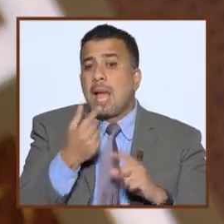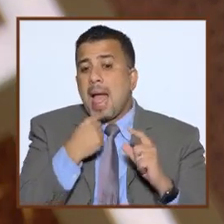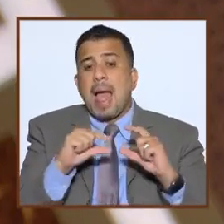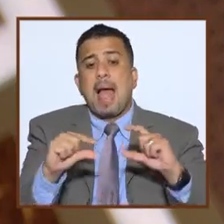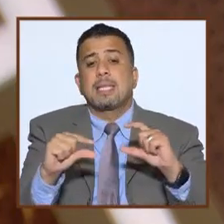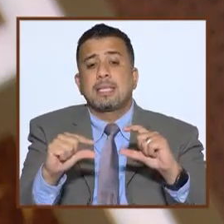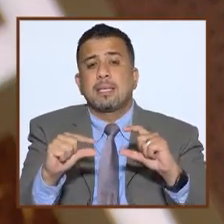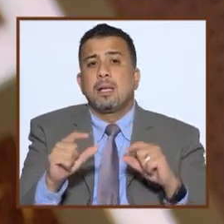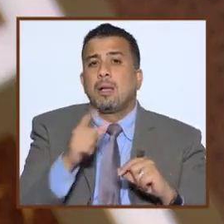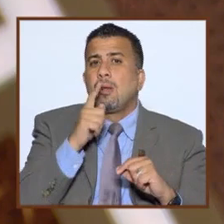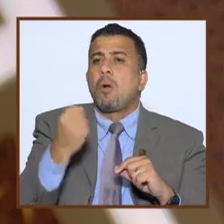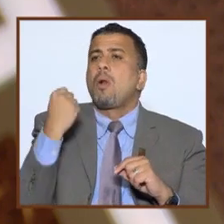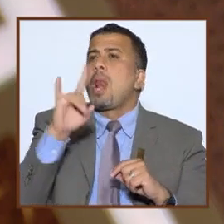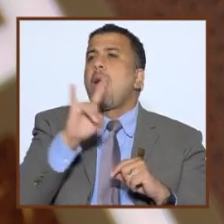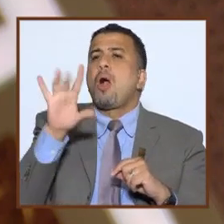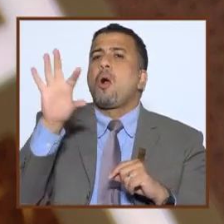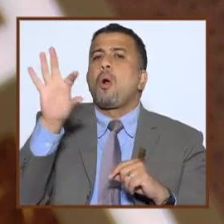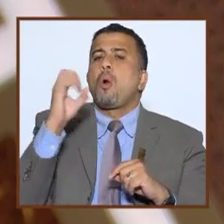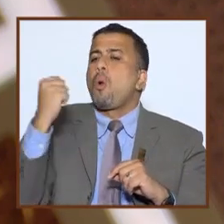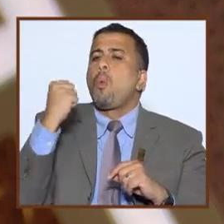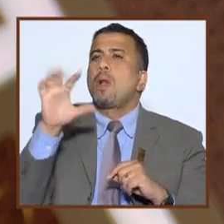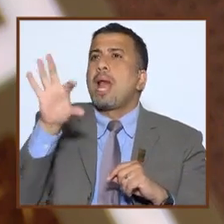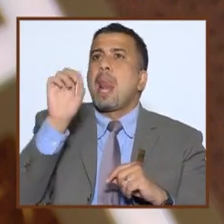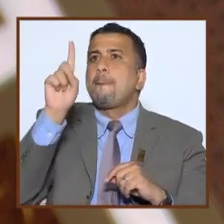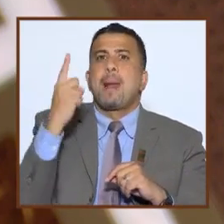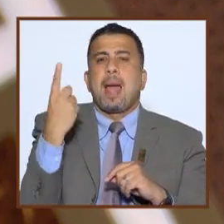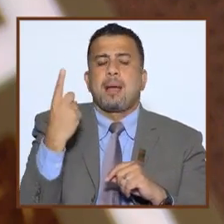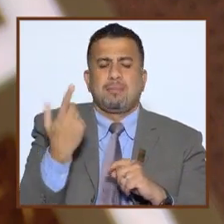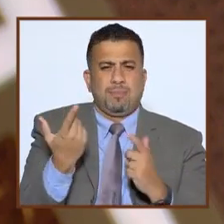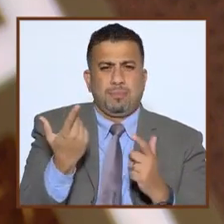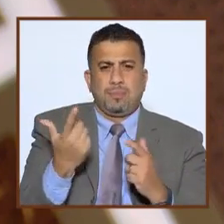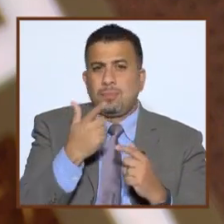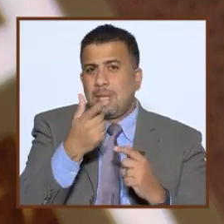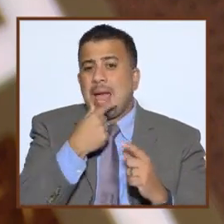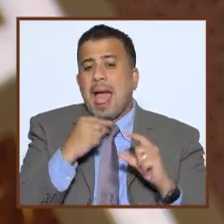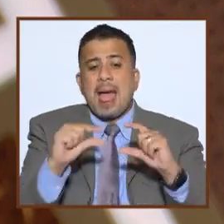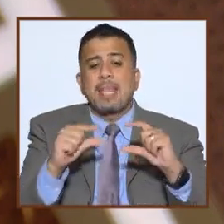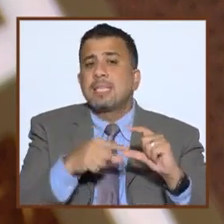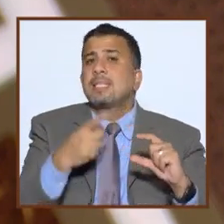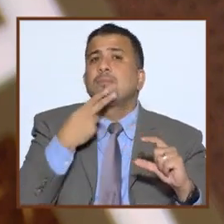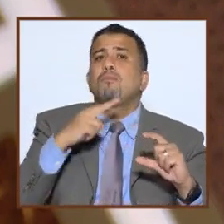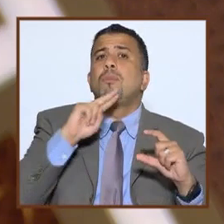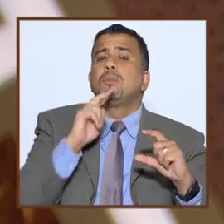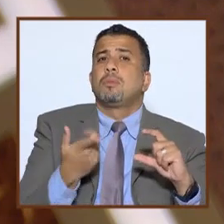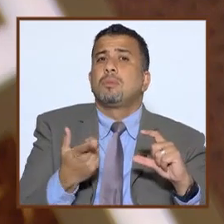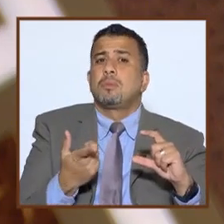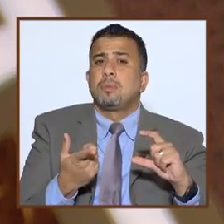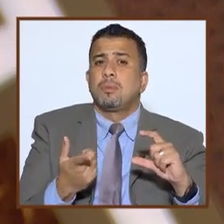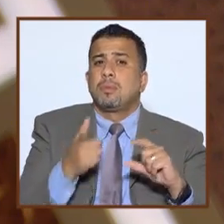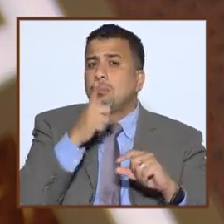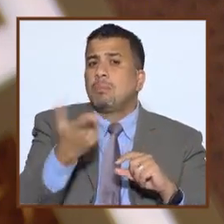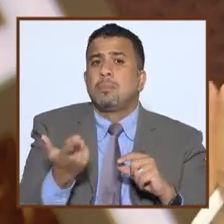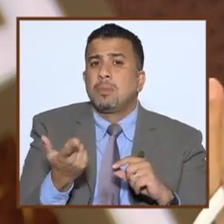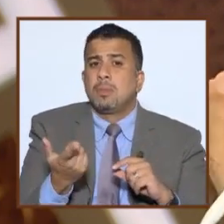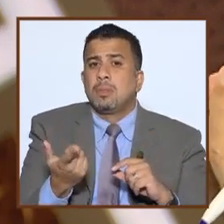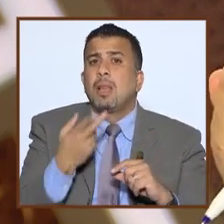اقول ما شاء الله لا قوه الا بالله اجيب حديث مكتوب وهل نحن بحاجه الى قول ما شاء الله لا قوه الا بالله